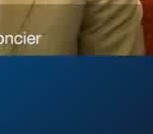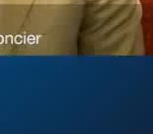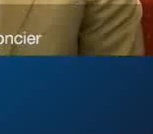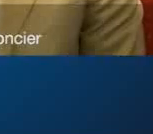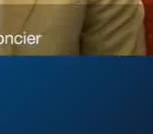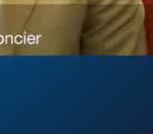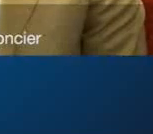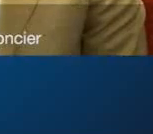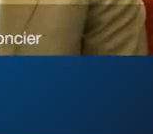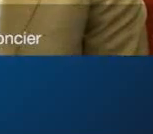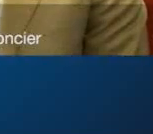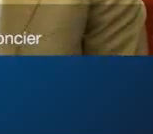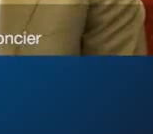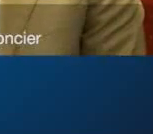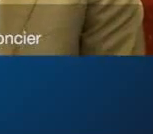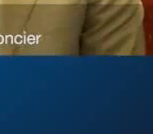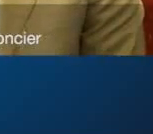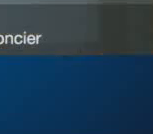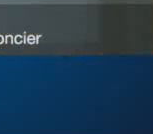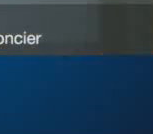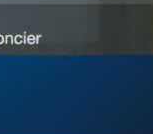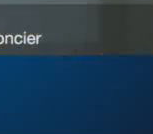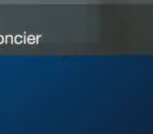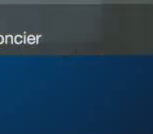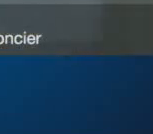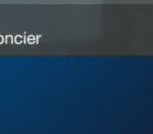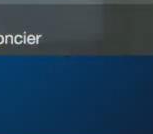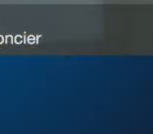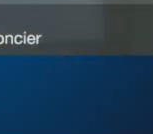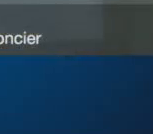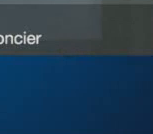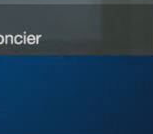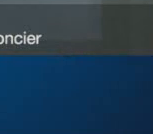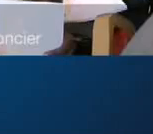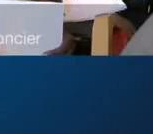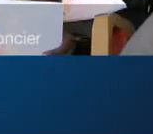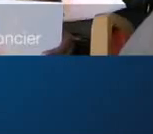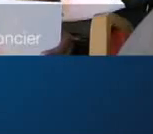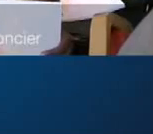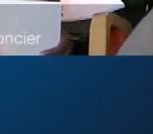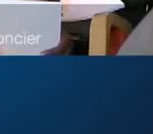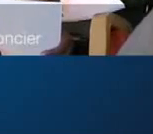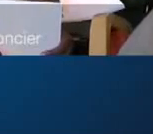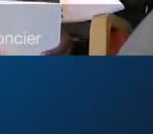des entreprises de Côte d'Ivoire pour expliquer la réglementation en vigueur sur le foncier.